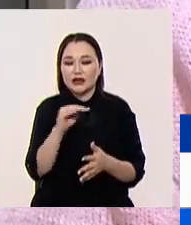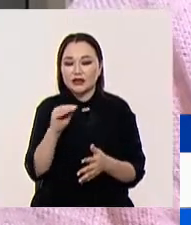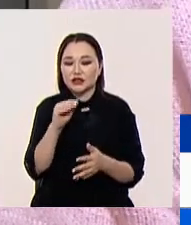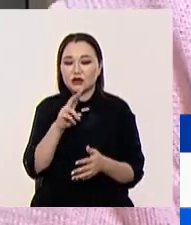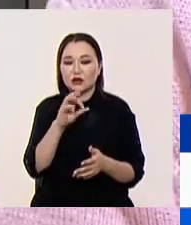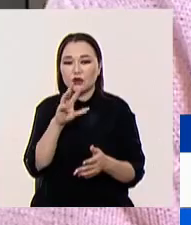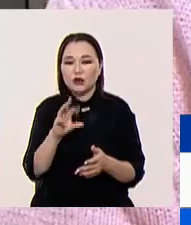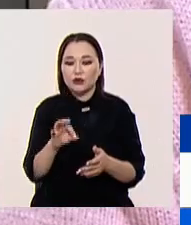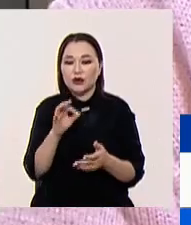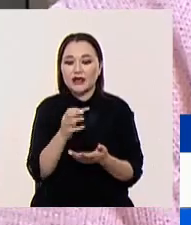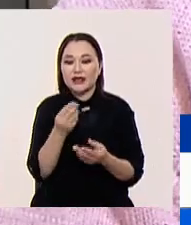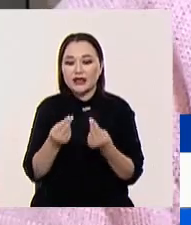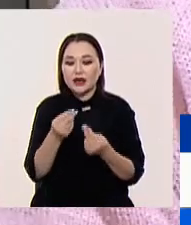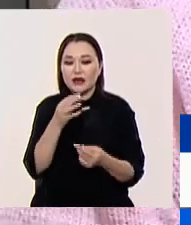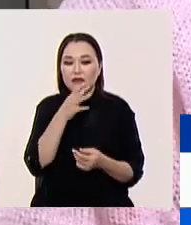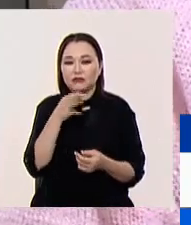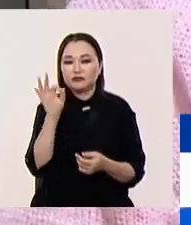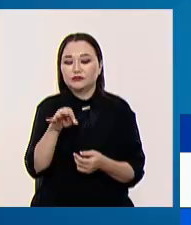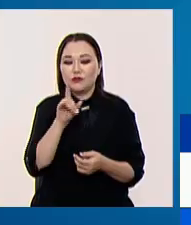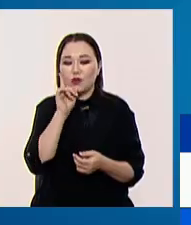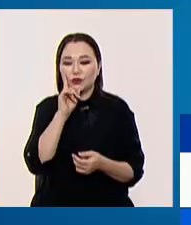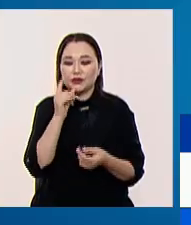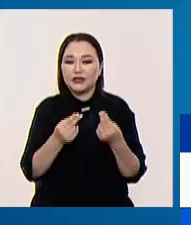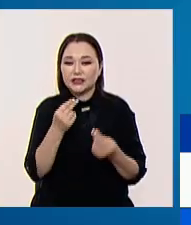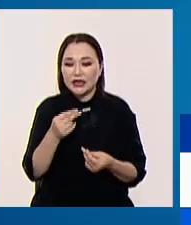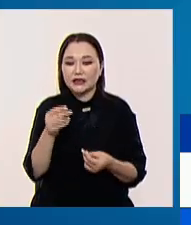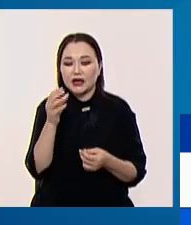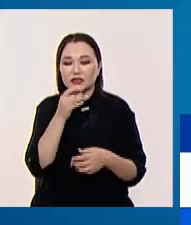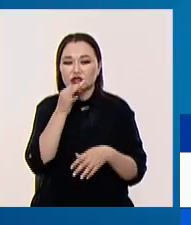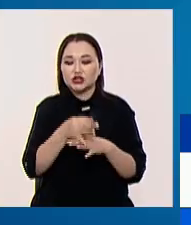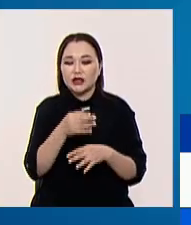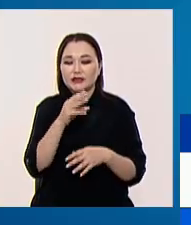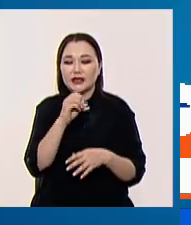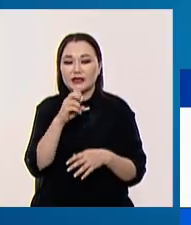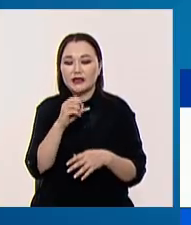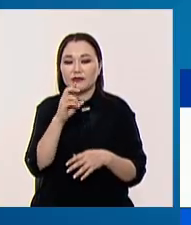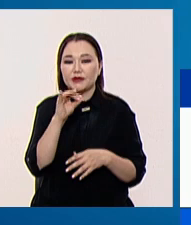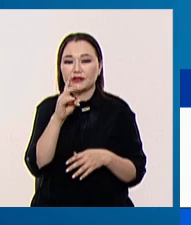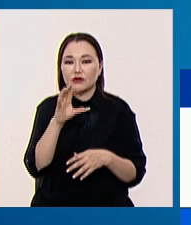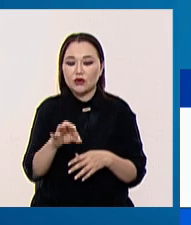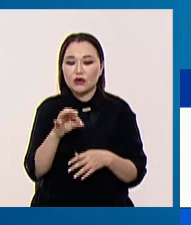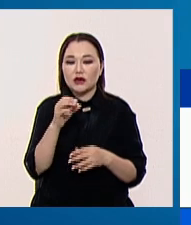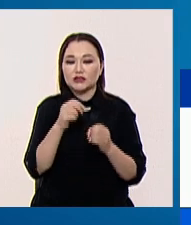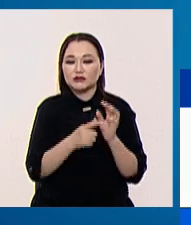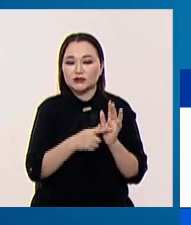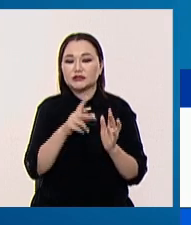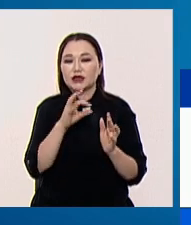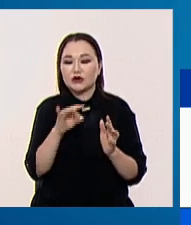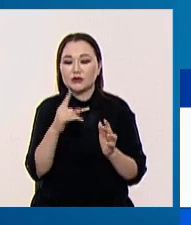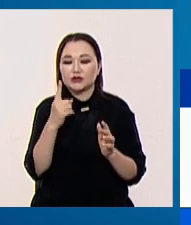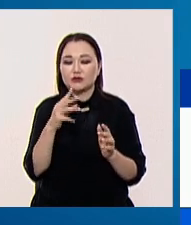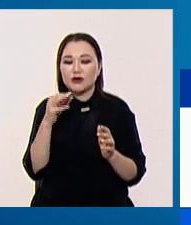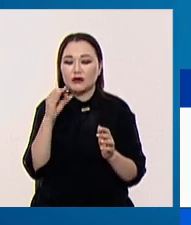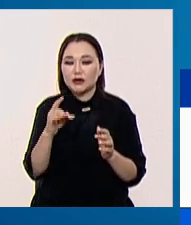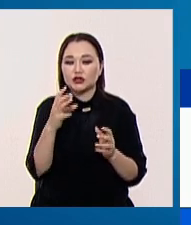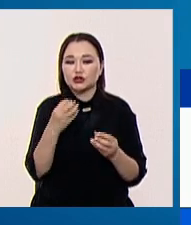ойнайды, моментальныйды көбінде жастар ойнайды. Айта кетсек, телебинго 17 сәуір мен 1 мамыр аралығында тағы